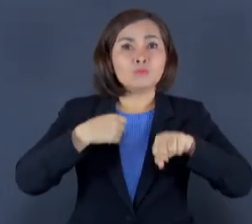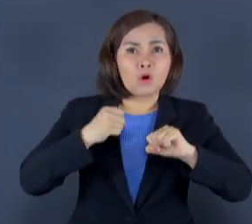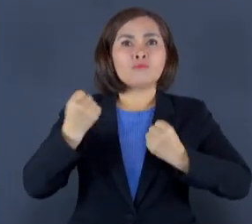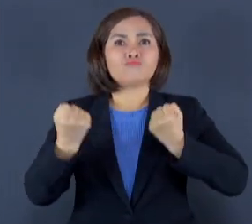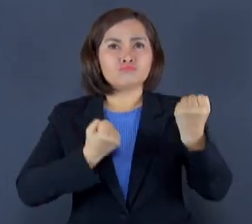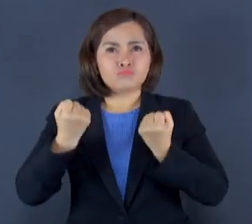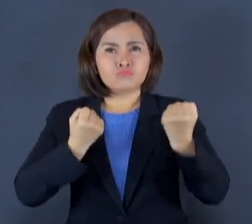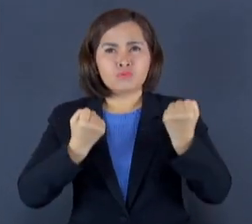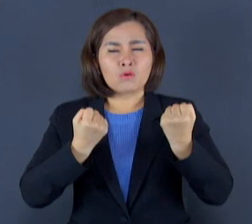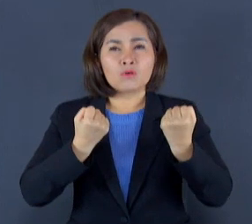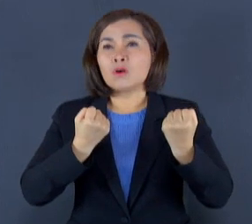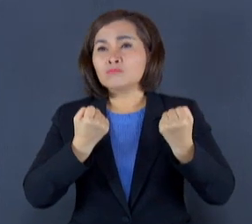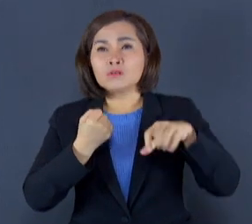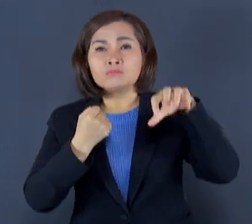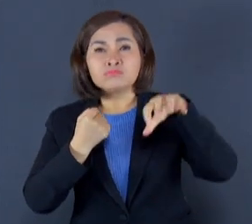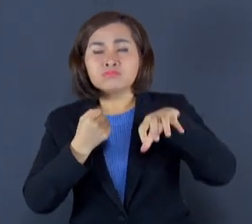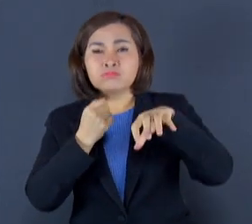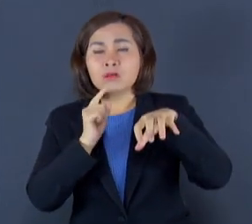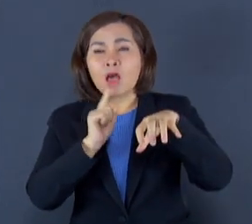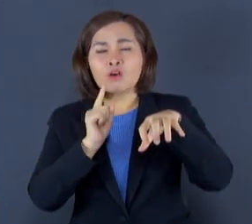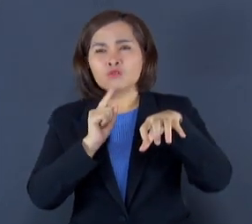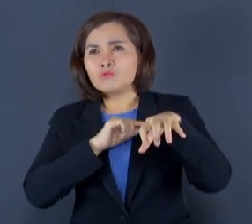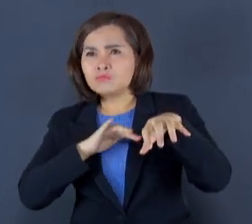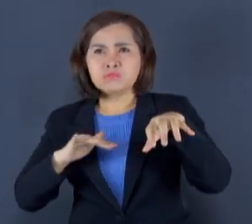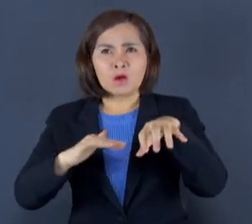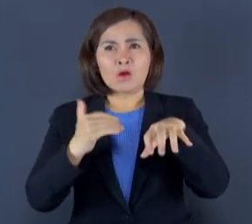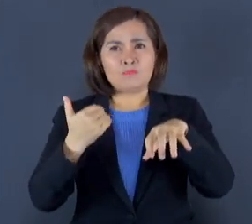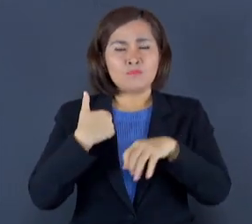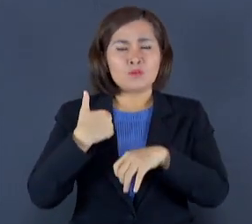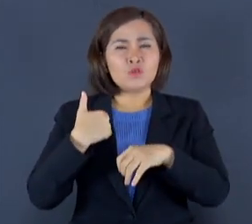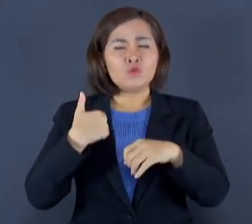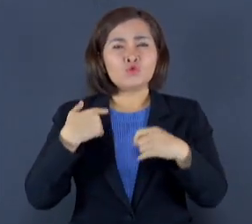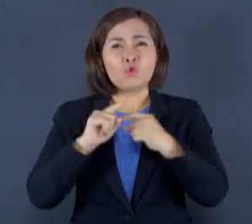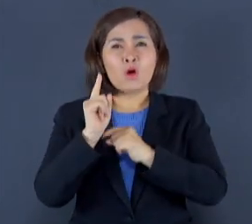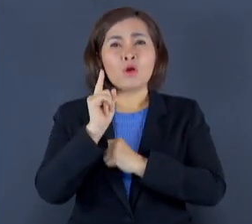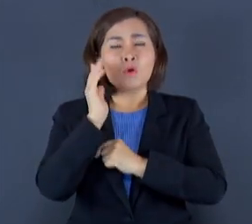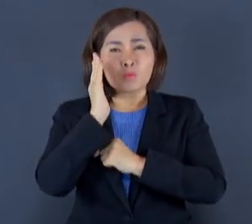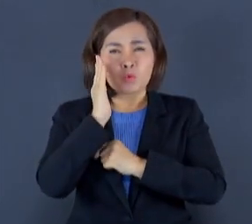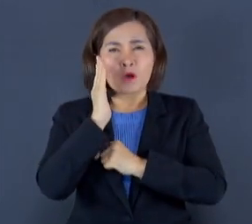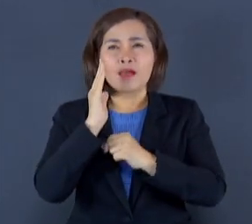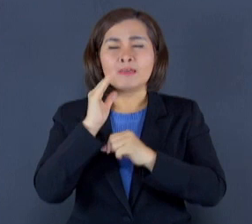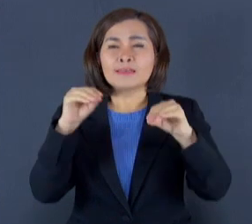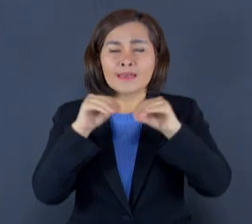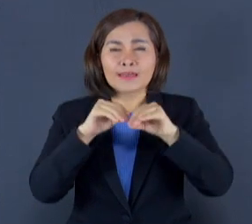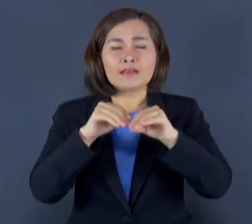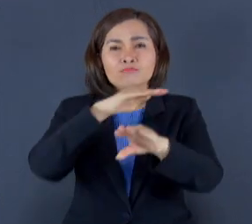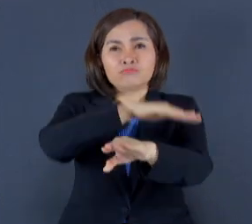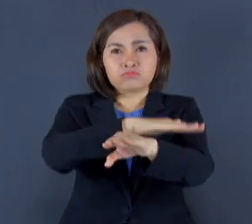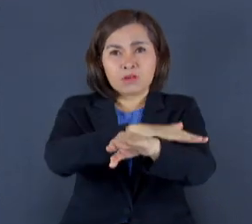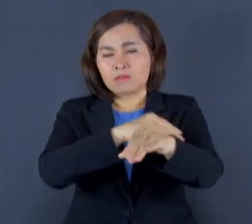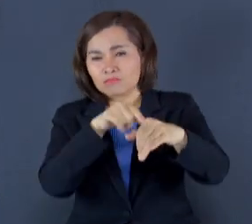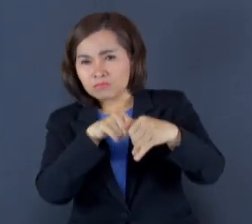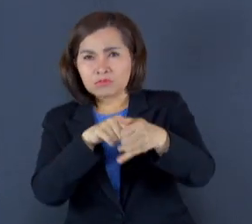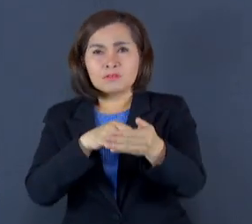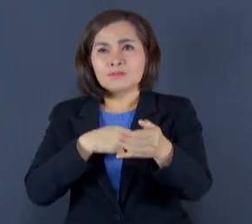ขับกระบะไปปิดล้อมเห็นไหมล้อมวัยรุ่นชายที่อยู่กลางสี่แยกพยายามจะเบิ้ลเครื่องรถใส่จากนั้นลงจ